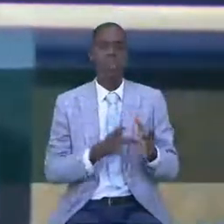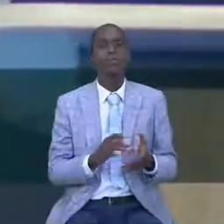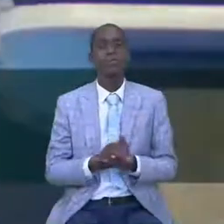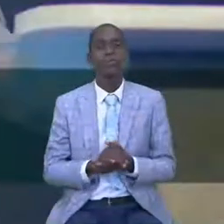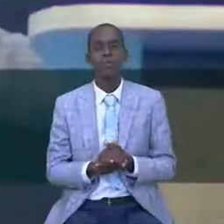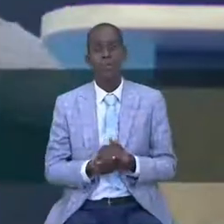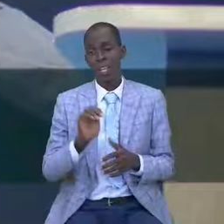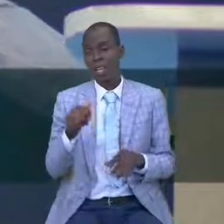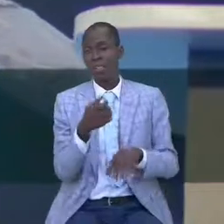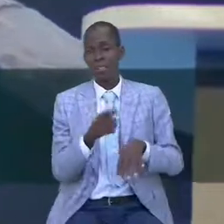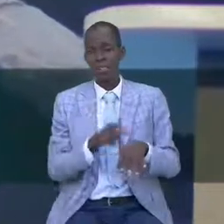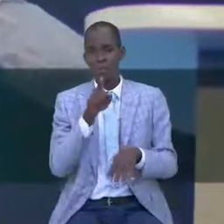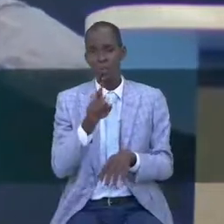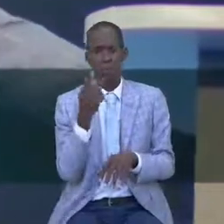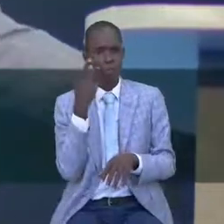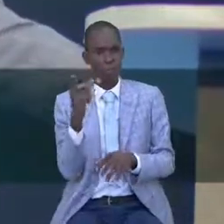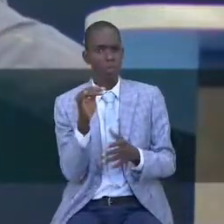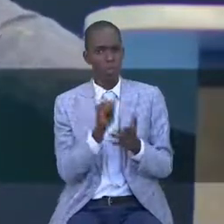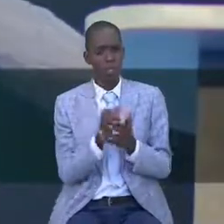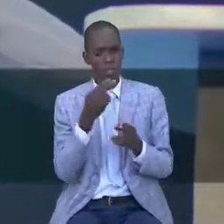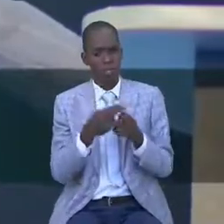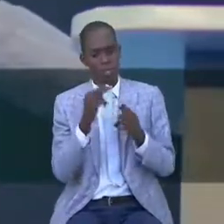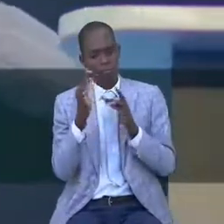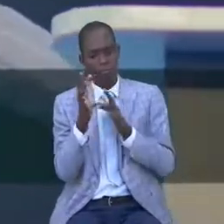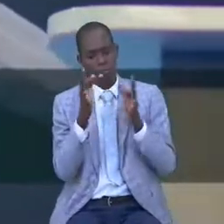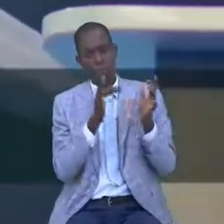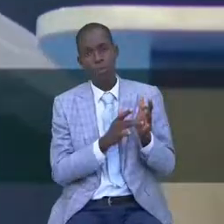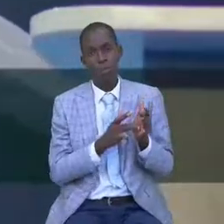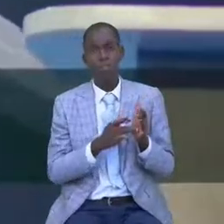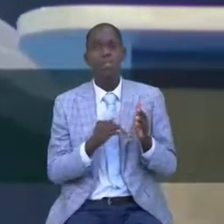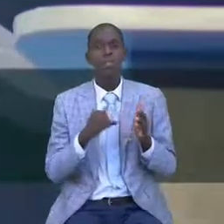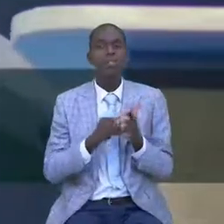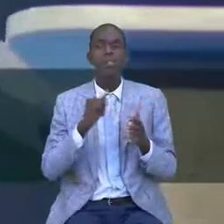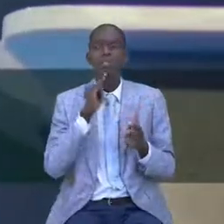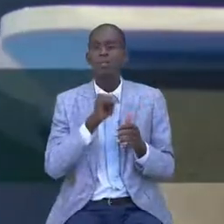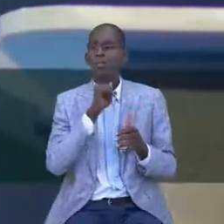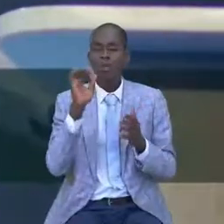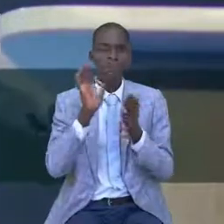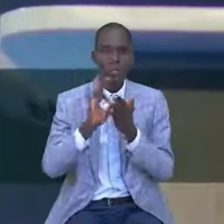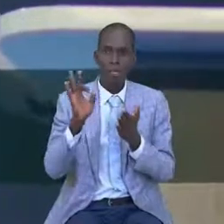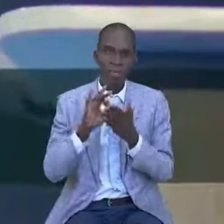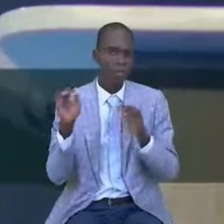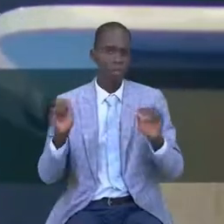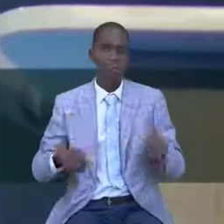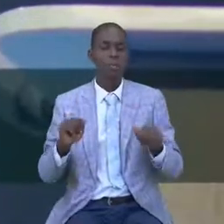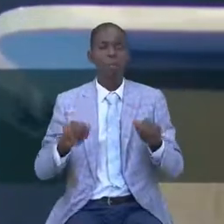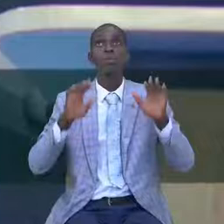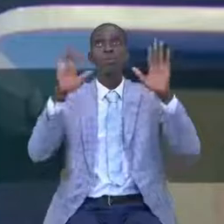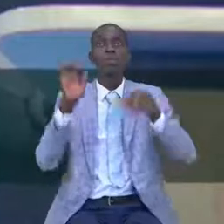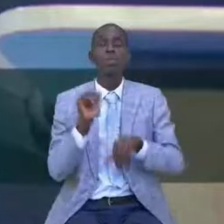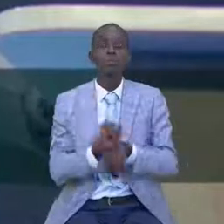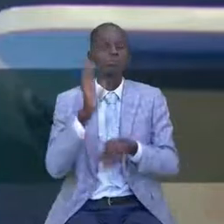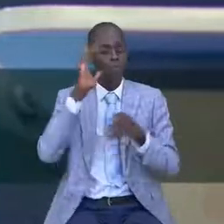innombrables du nom de Jésus. À tout moment que vous entendez ce